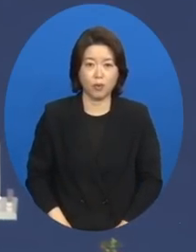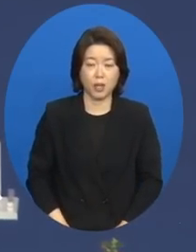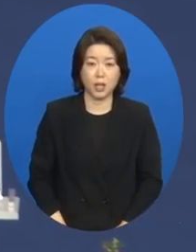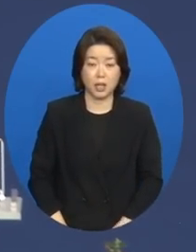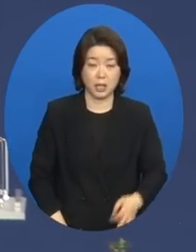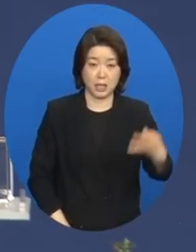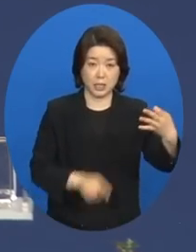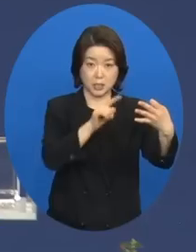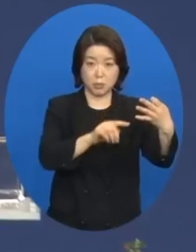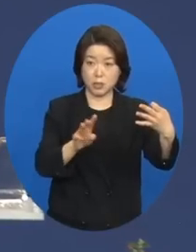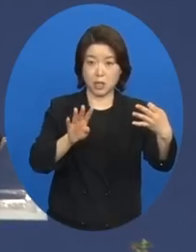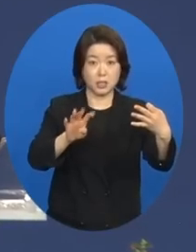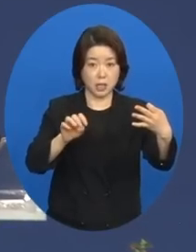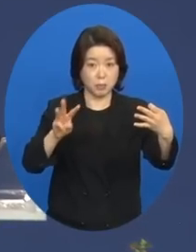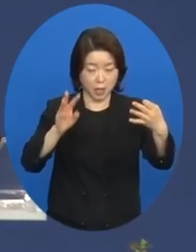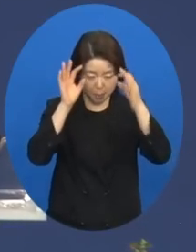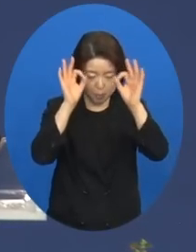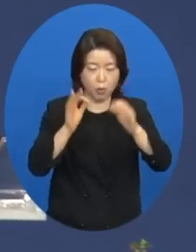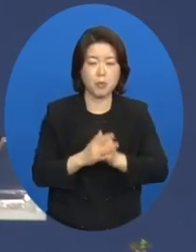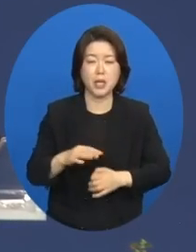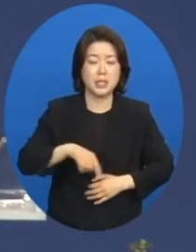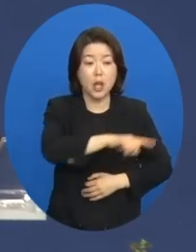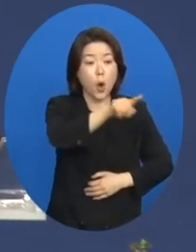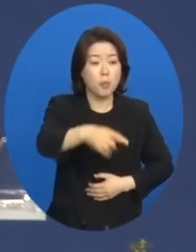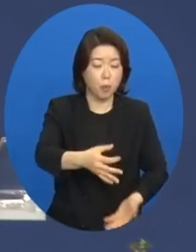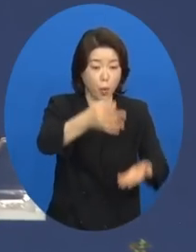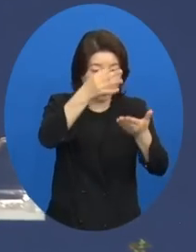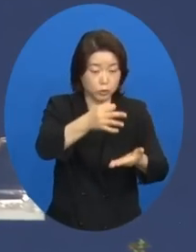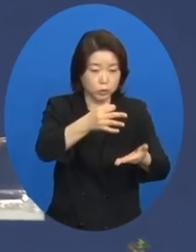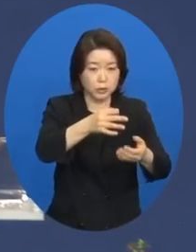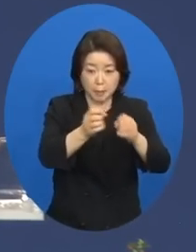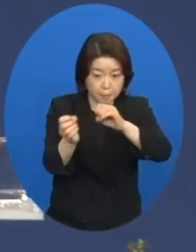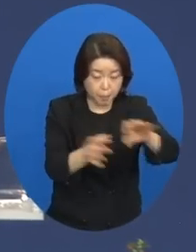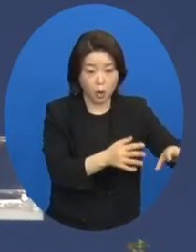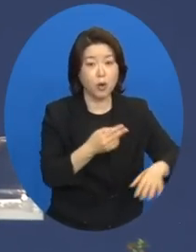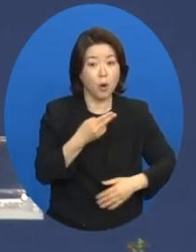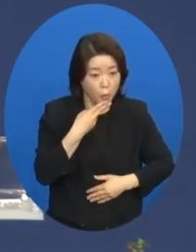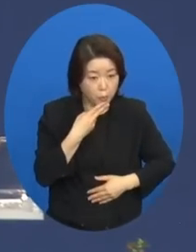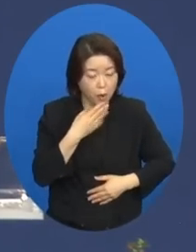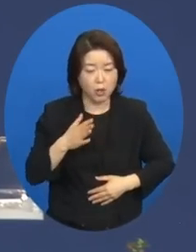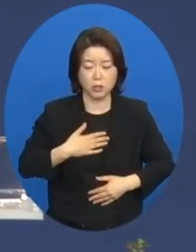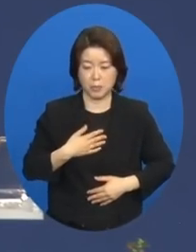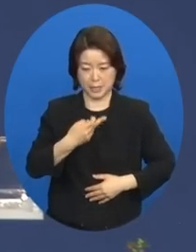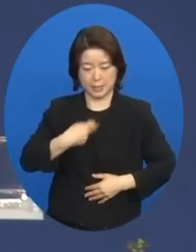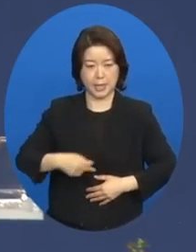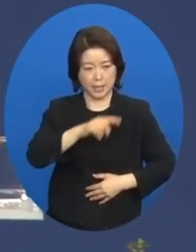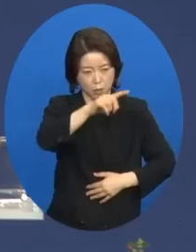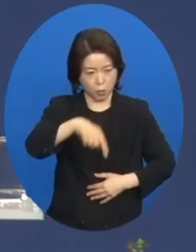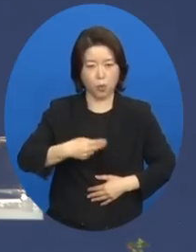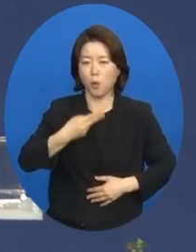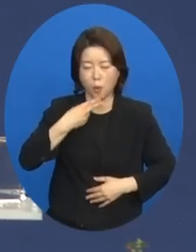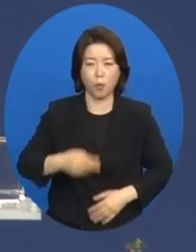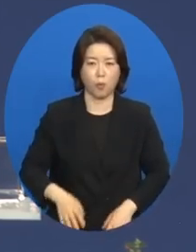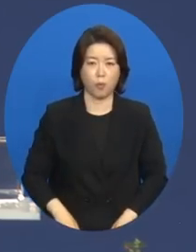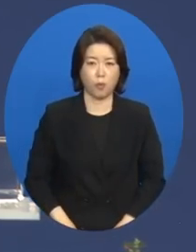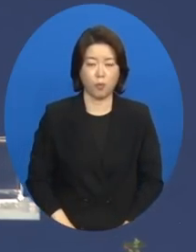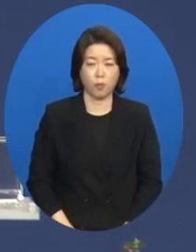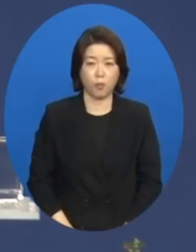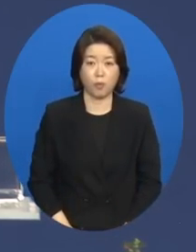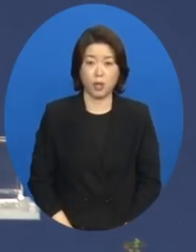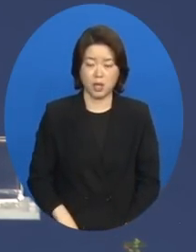14장 33절에는 내 모든 소유를 다 버리지 않고는 나의 제자가 될 수 없다.